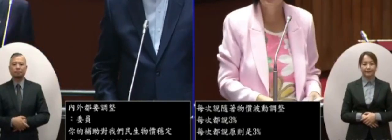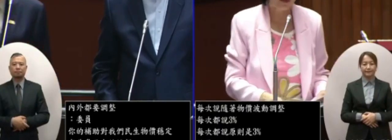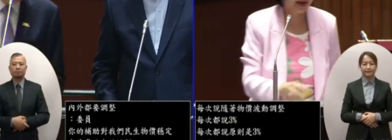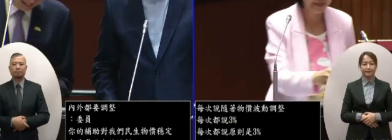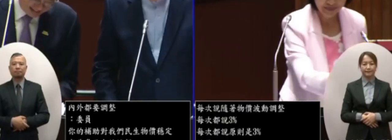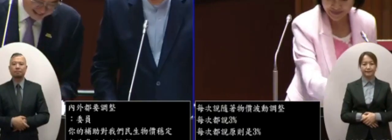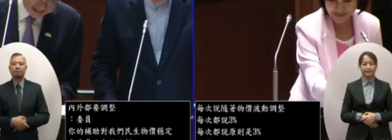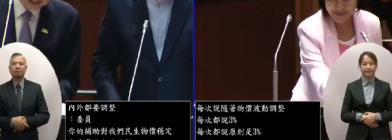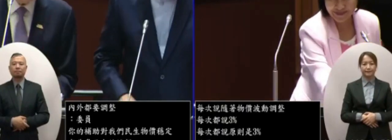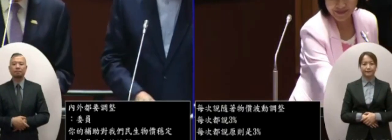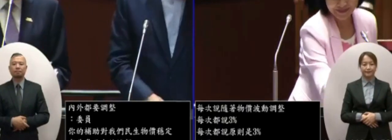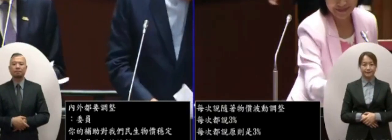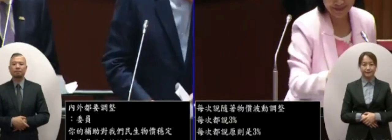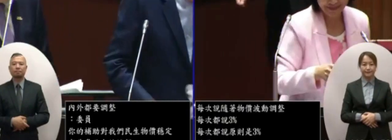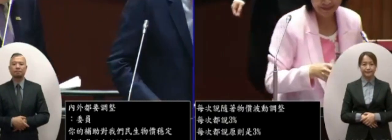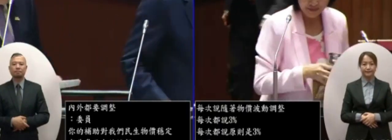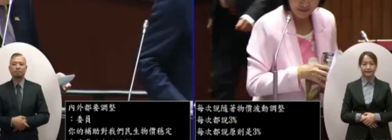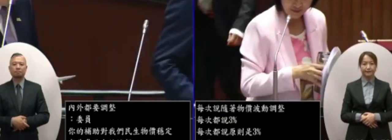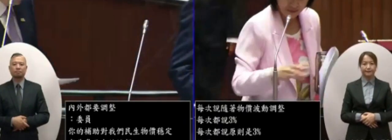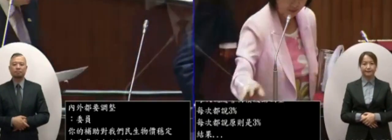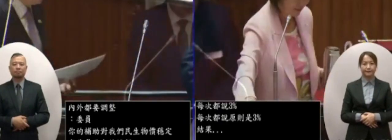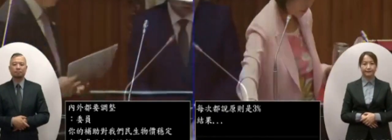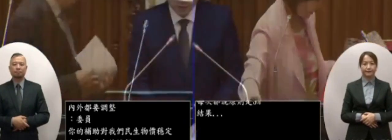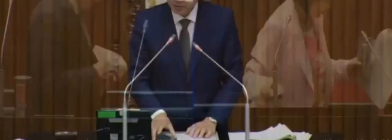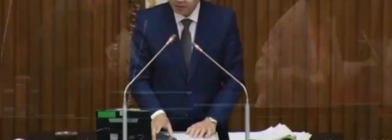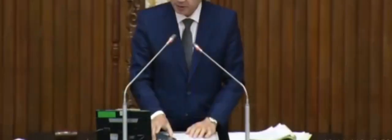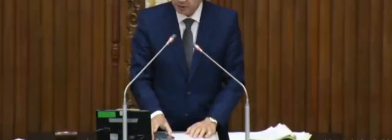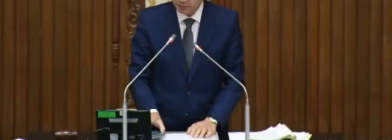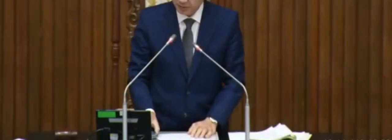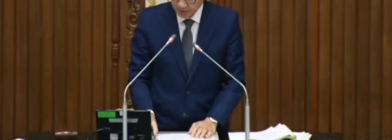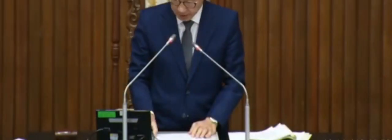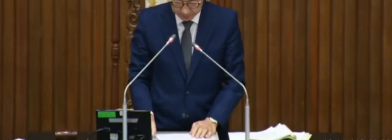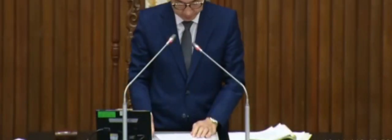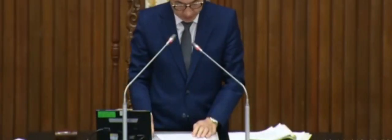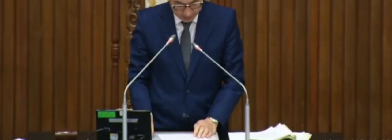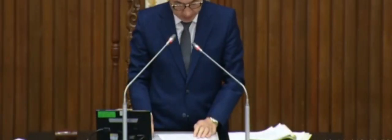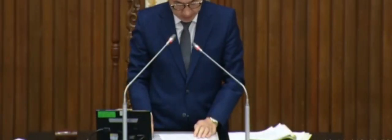好，谢谢柯委员，谢谢卓院长，下一位请林。